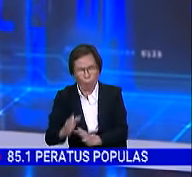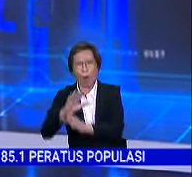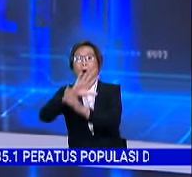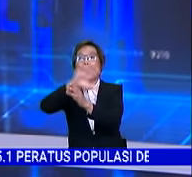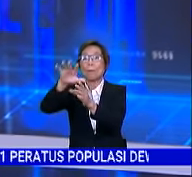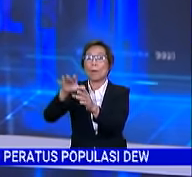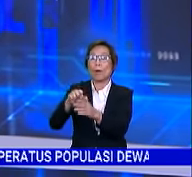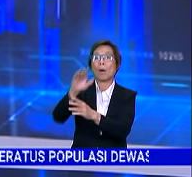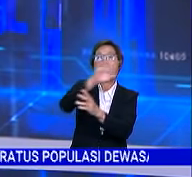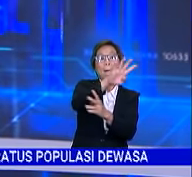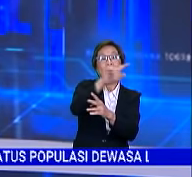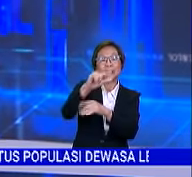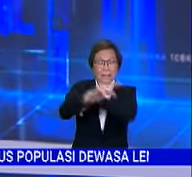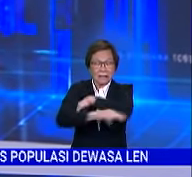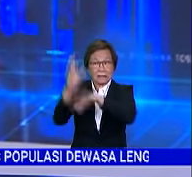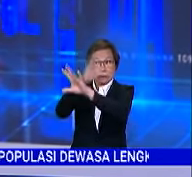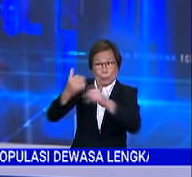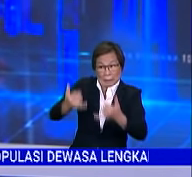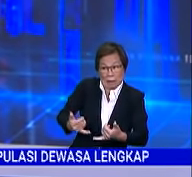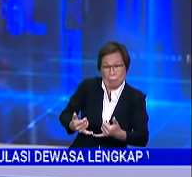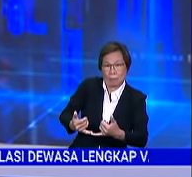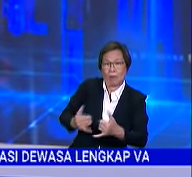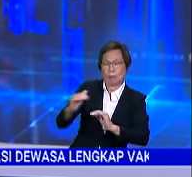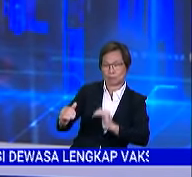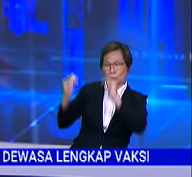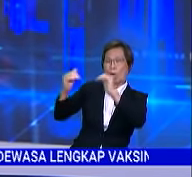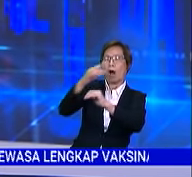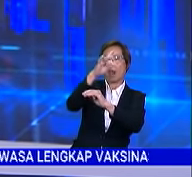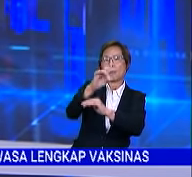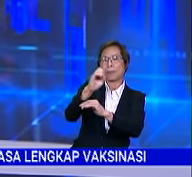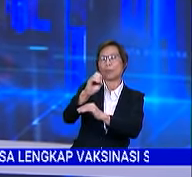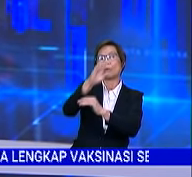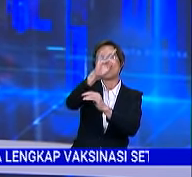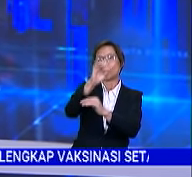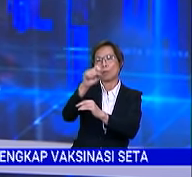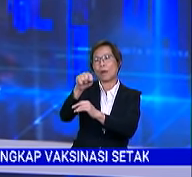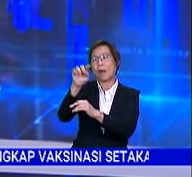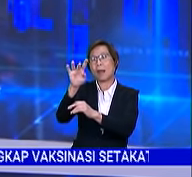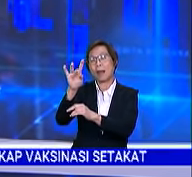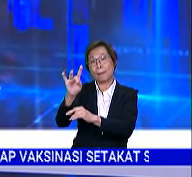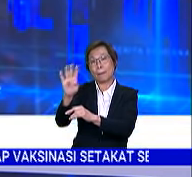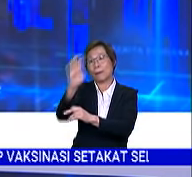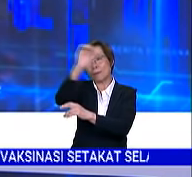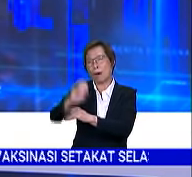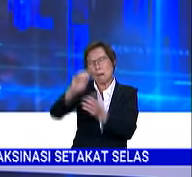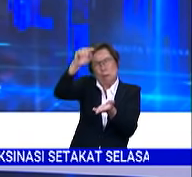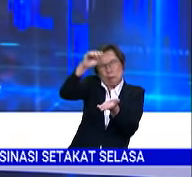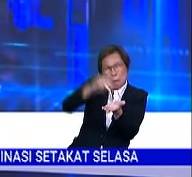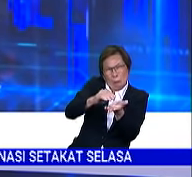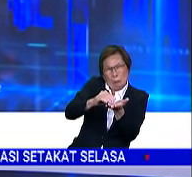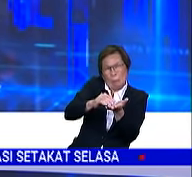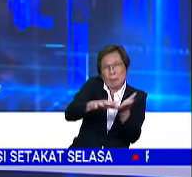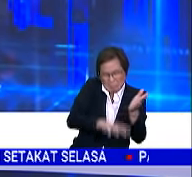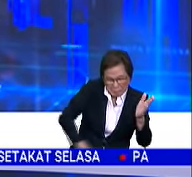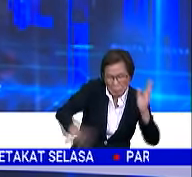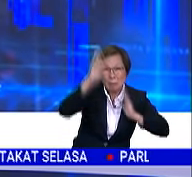liputan internet 4G di negeri itu yang kini berada pada tahap 80.84%, lebih rendah berbanding tahap purata